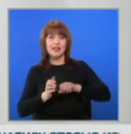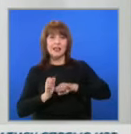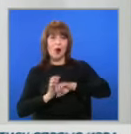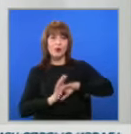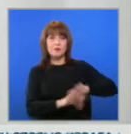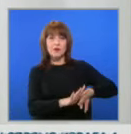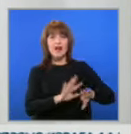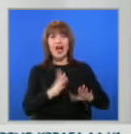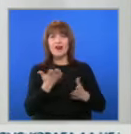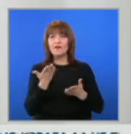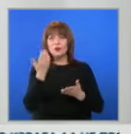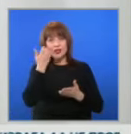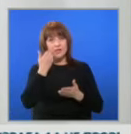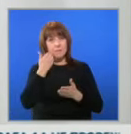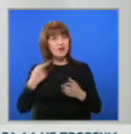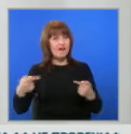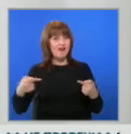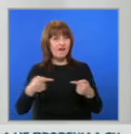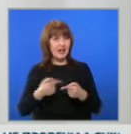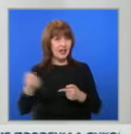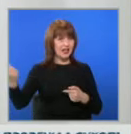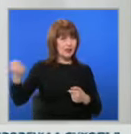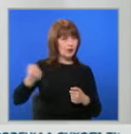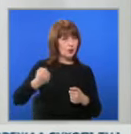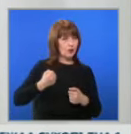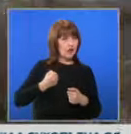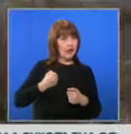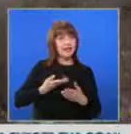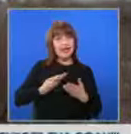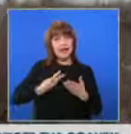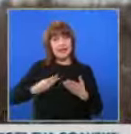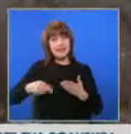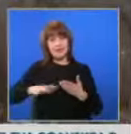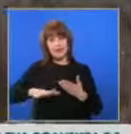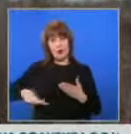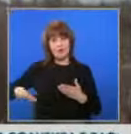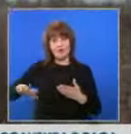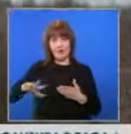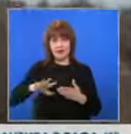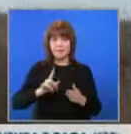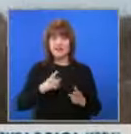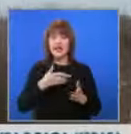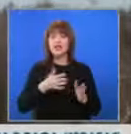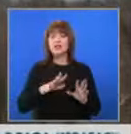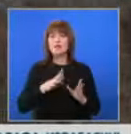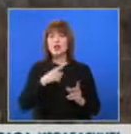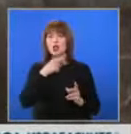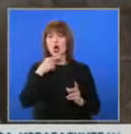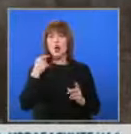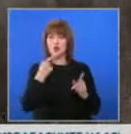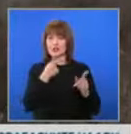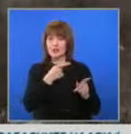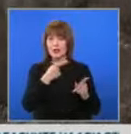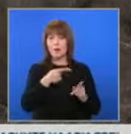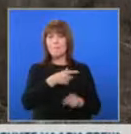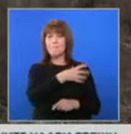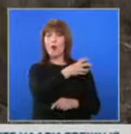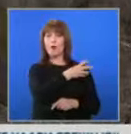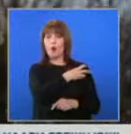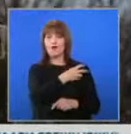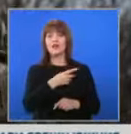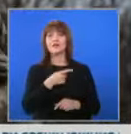средство, което врагът може да използва, за да ни удари, да остане извън обхвата. Според руския полковник в оставка Виктор Литовкин,